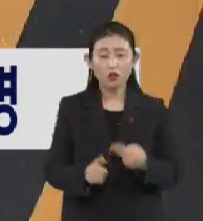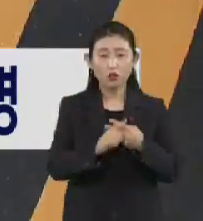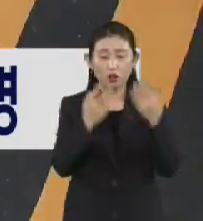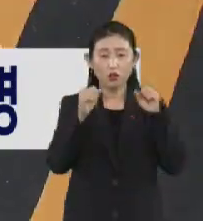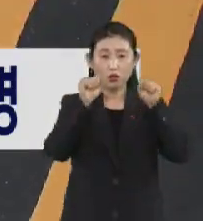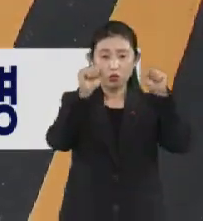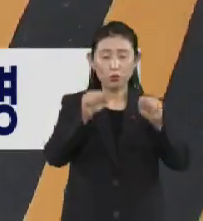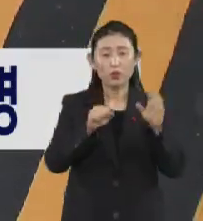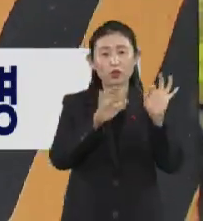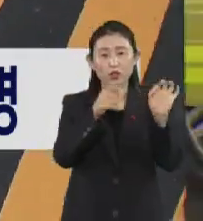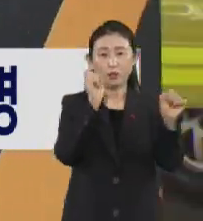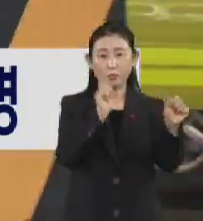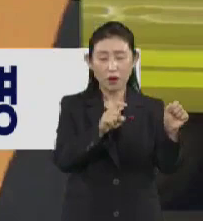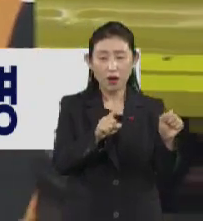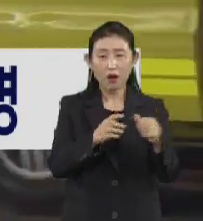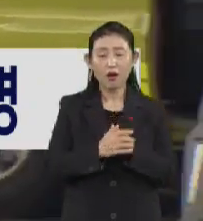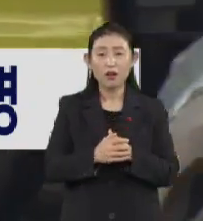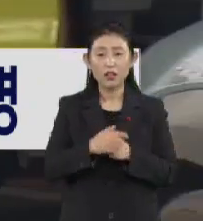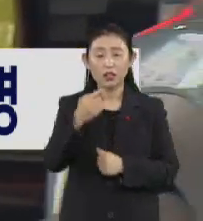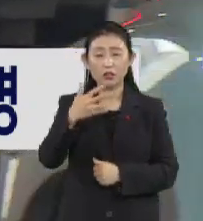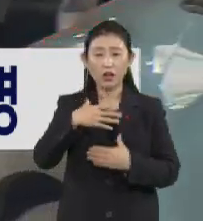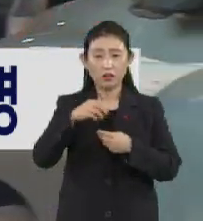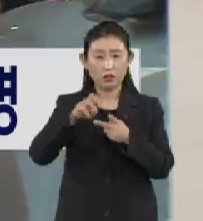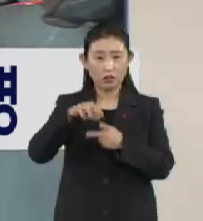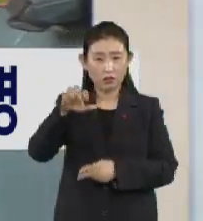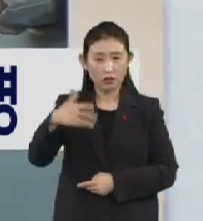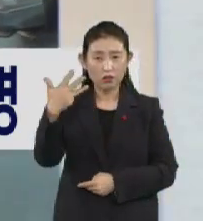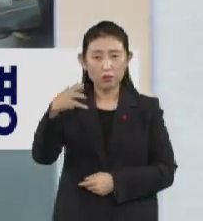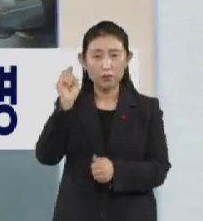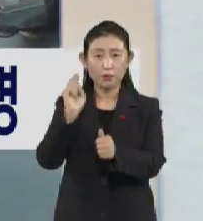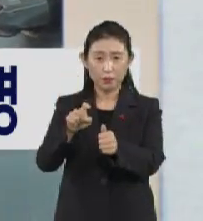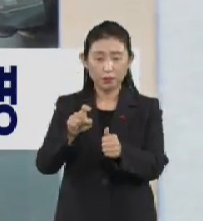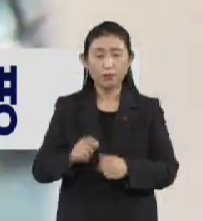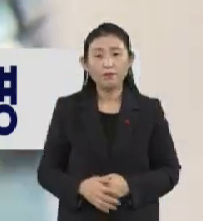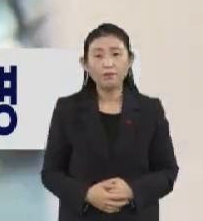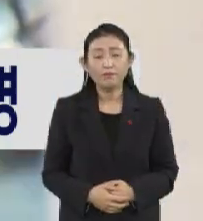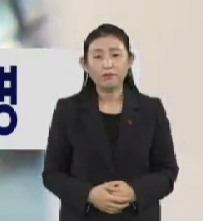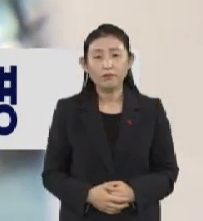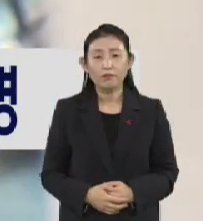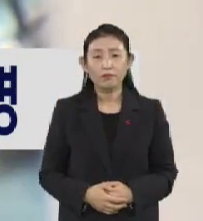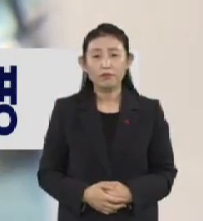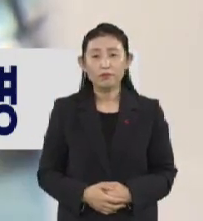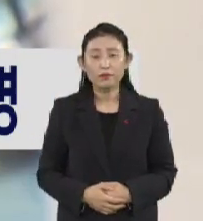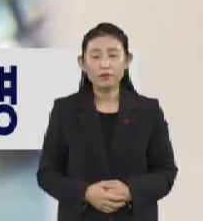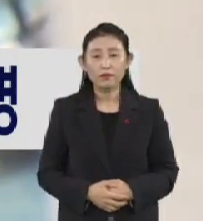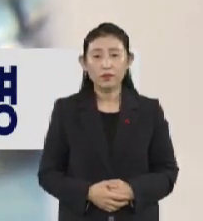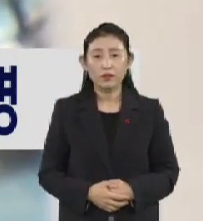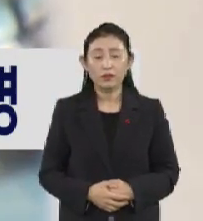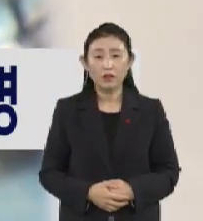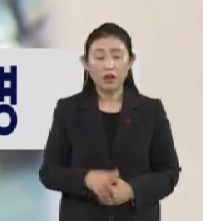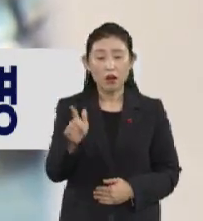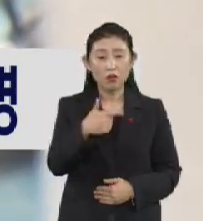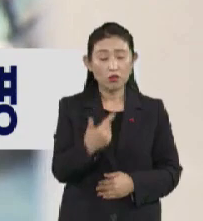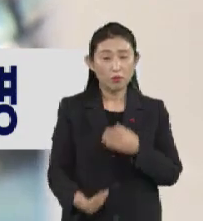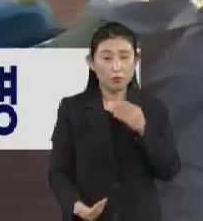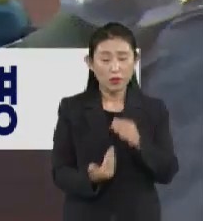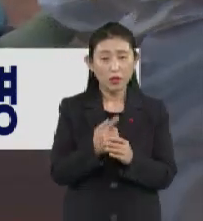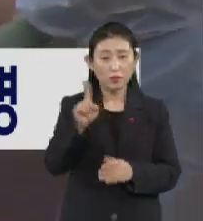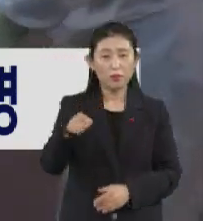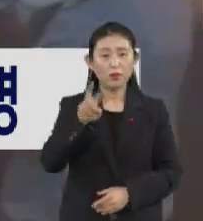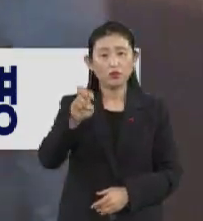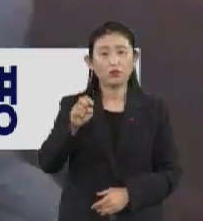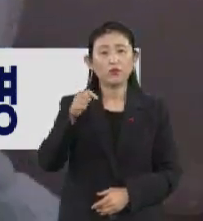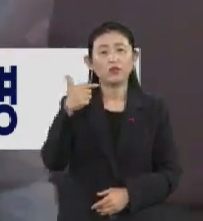중학교 운동부에서 10명, 119 안전센터에서도 8명이 발생했습니다. 대전의 1일 발생자 수가